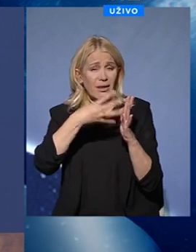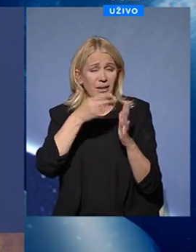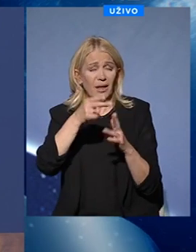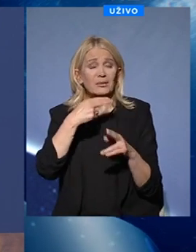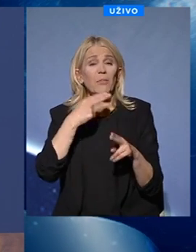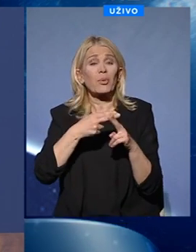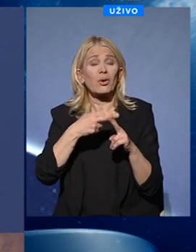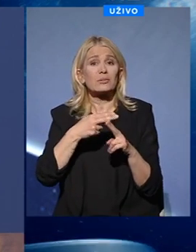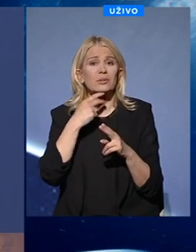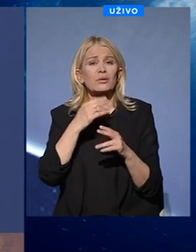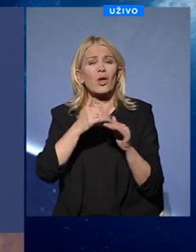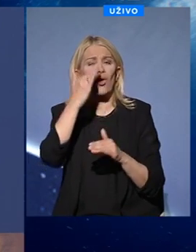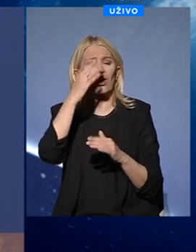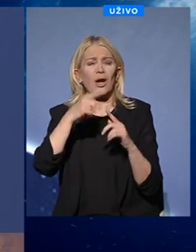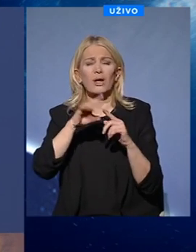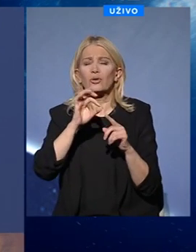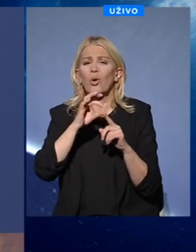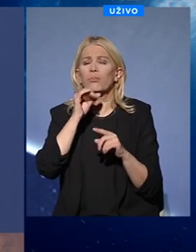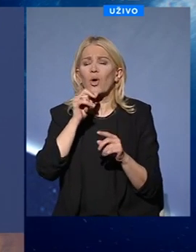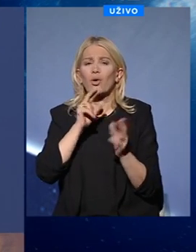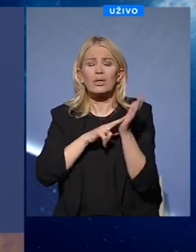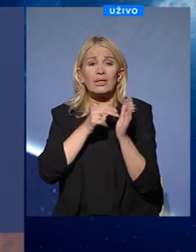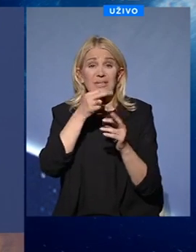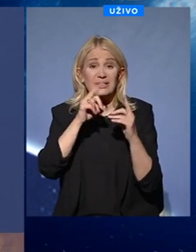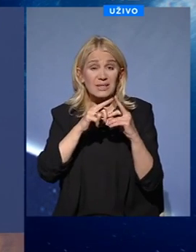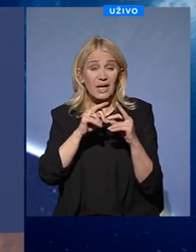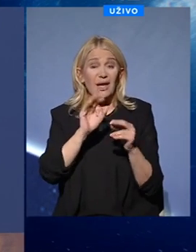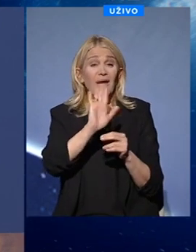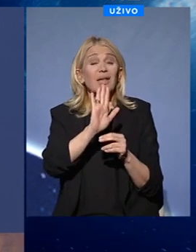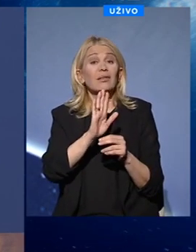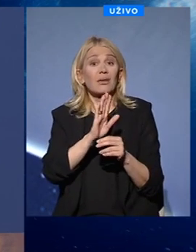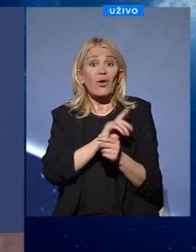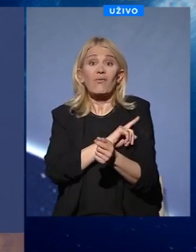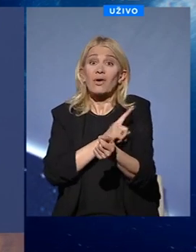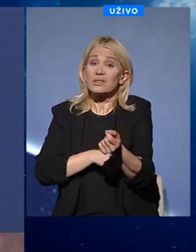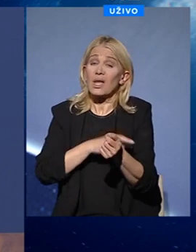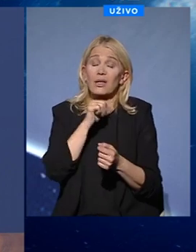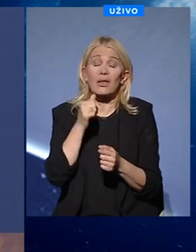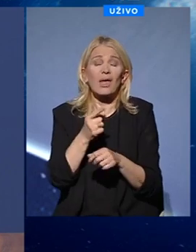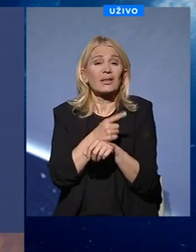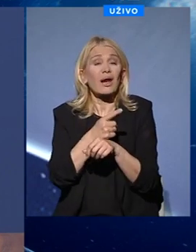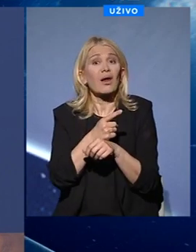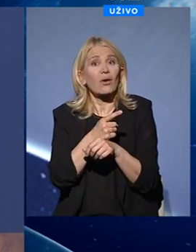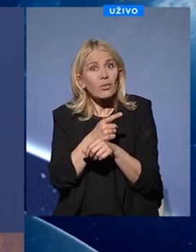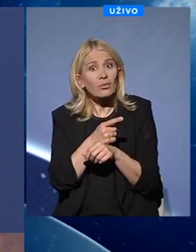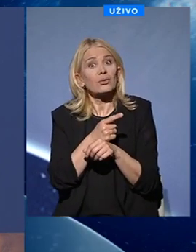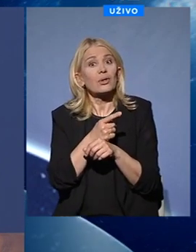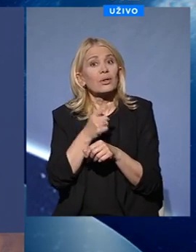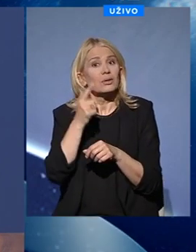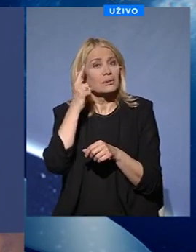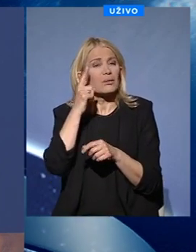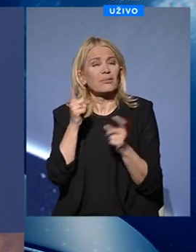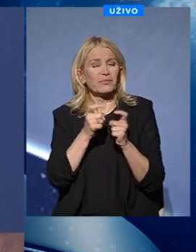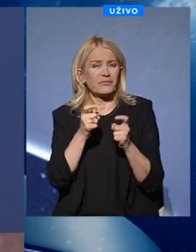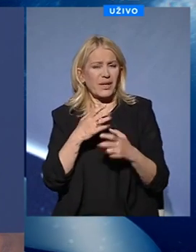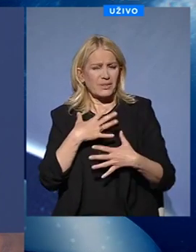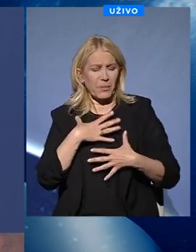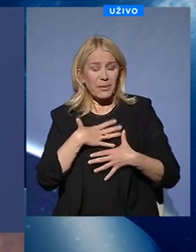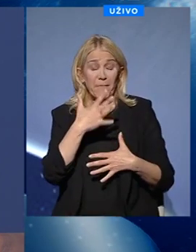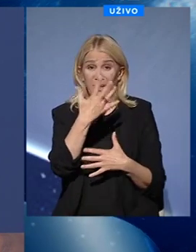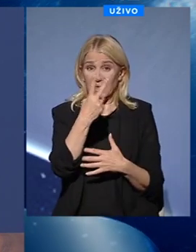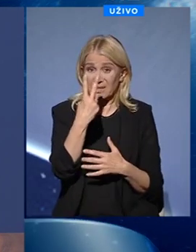bolesti Gornja Toponica. Njihovo stanje je trenutno sa znacima respiratorne infekcije bilo je